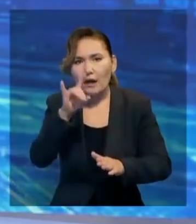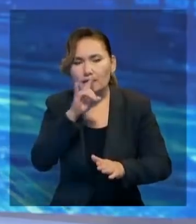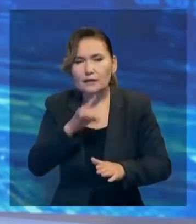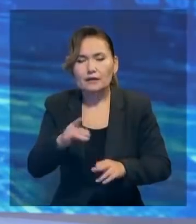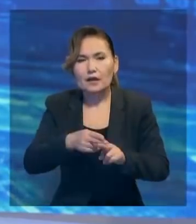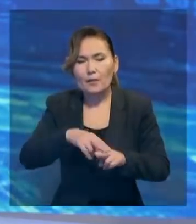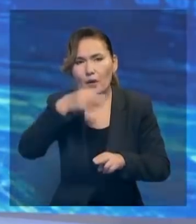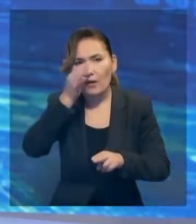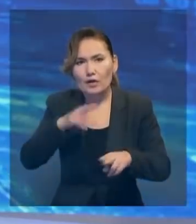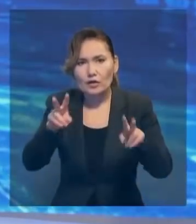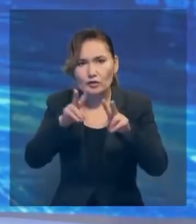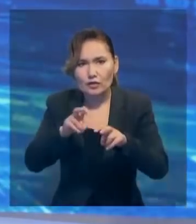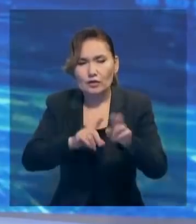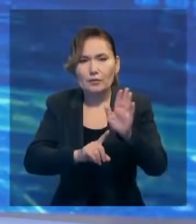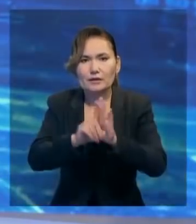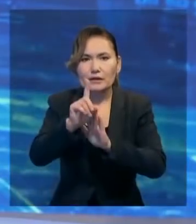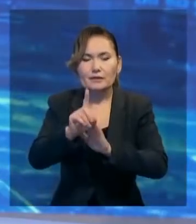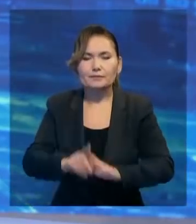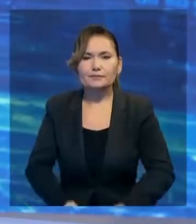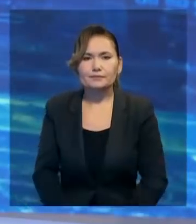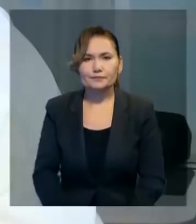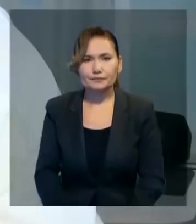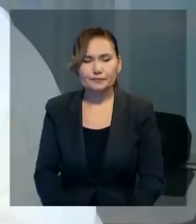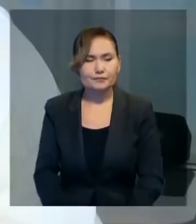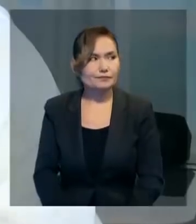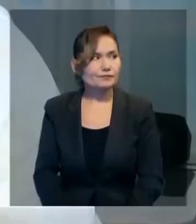болып тәжірибелік зерттеу жүргізді.